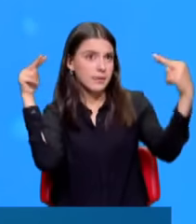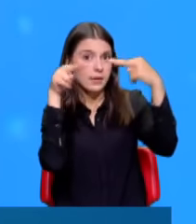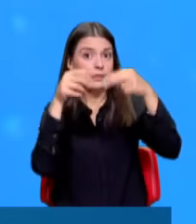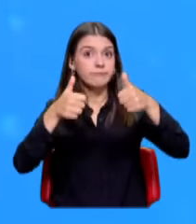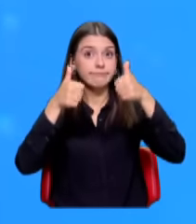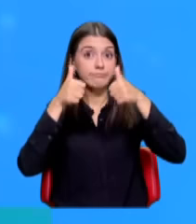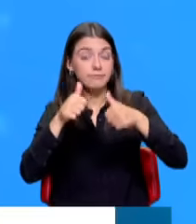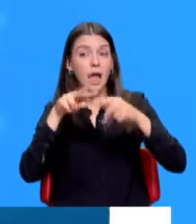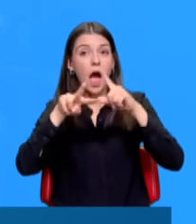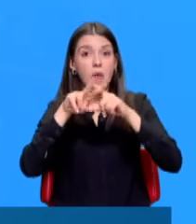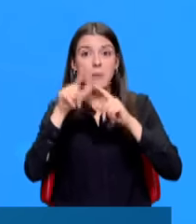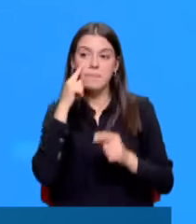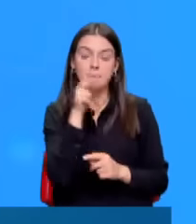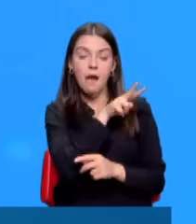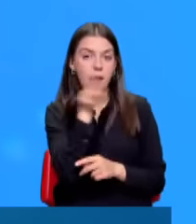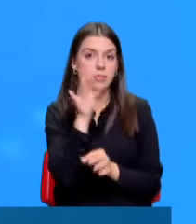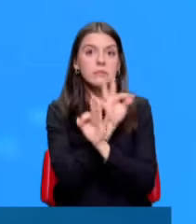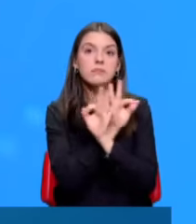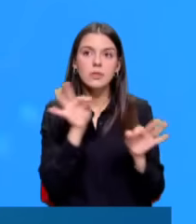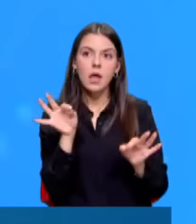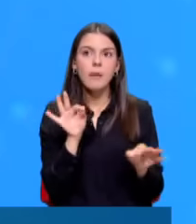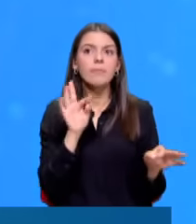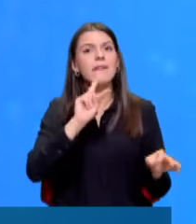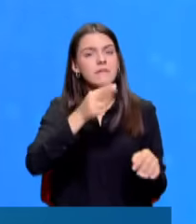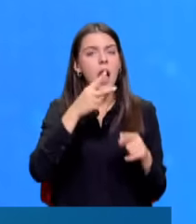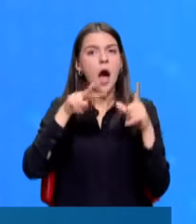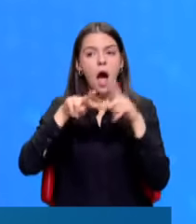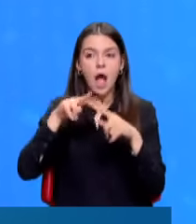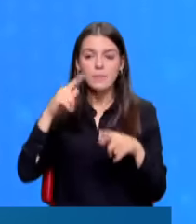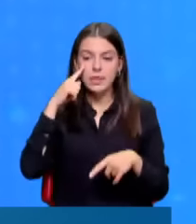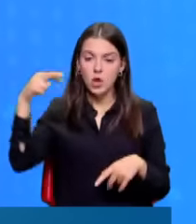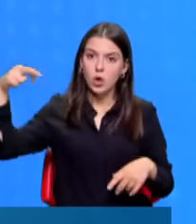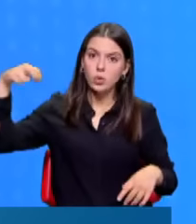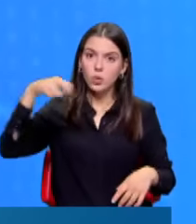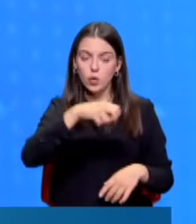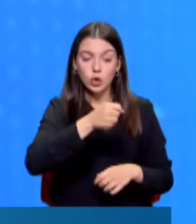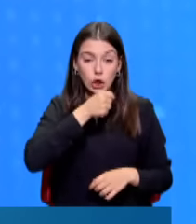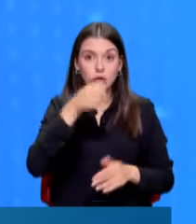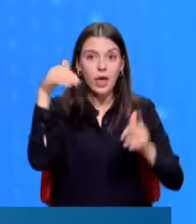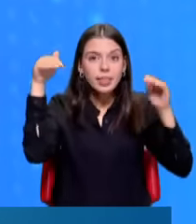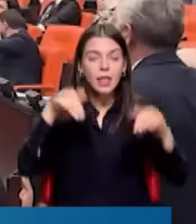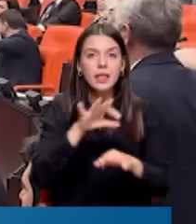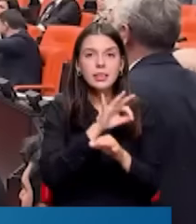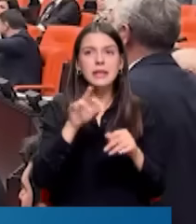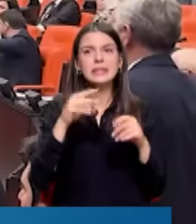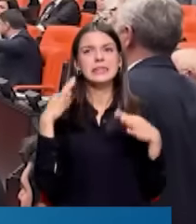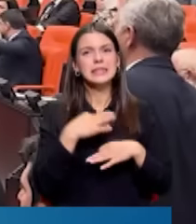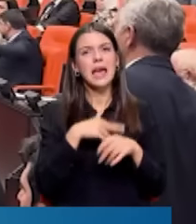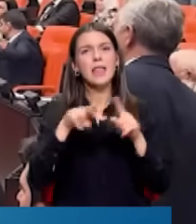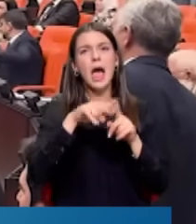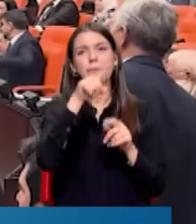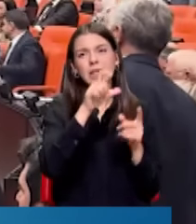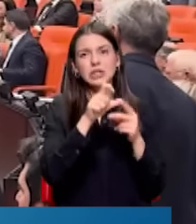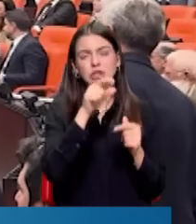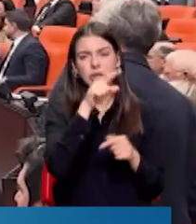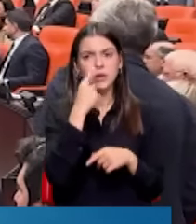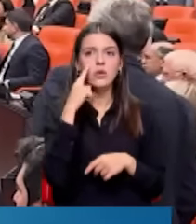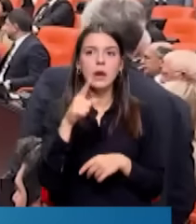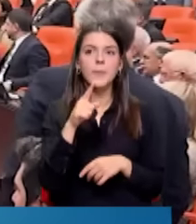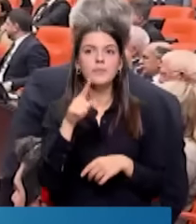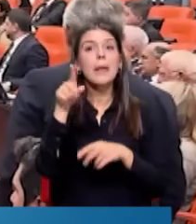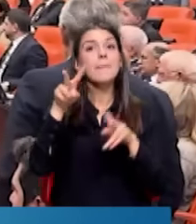Yani Alpay Bey'e baktı, o tarafa doğru baktı. Ve Alpay Bey kürsüye gelerek Sayın Ahmet Şık'a... İşte o anlar. Meclis İdare Amiri